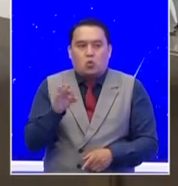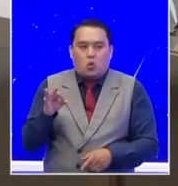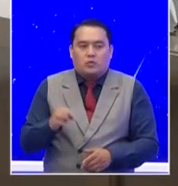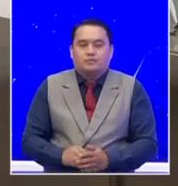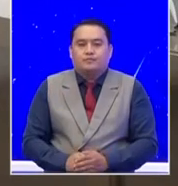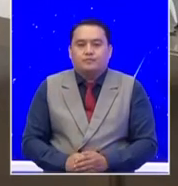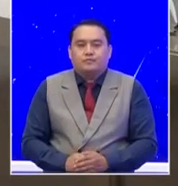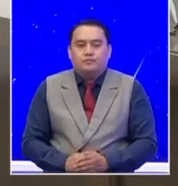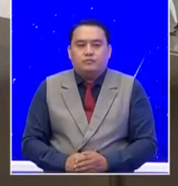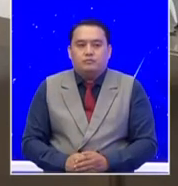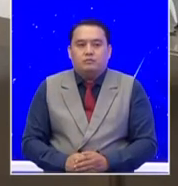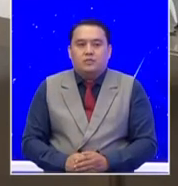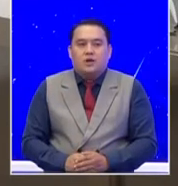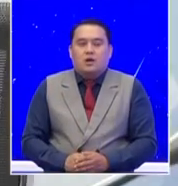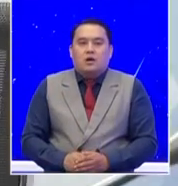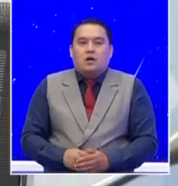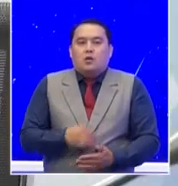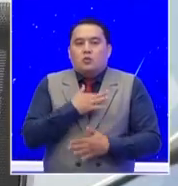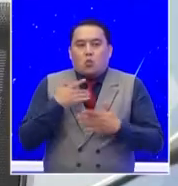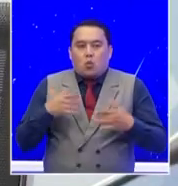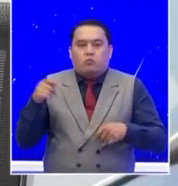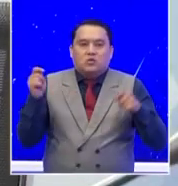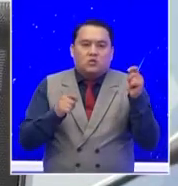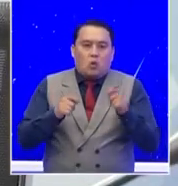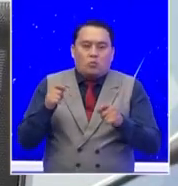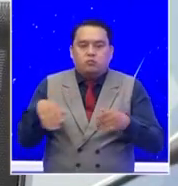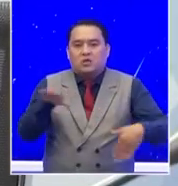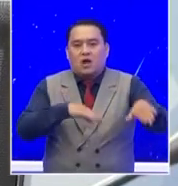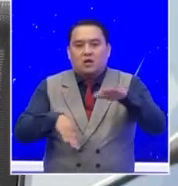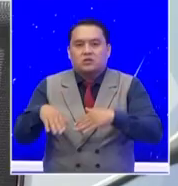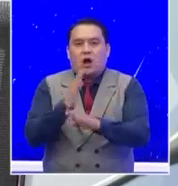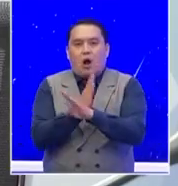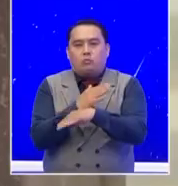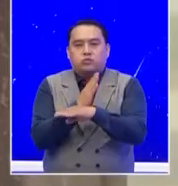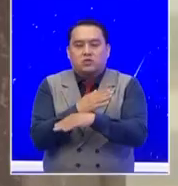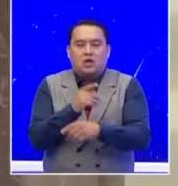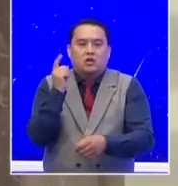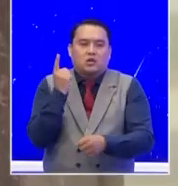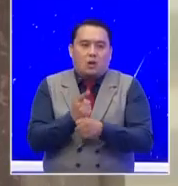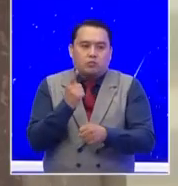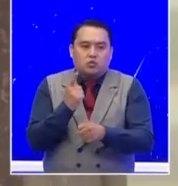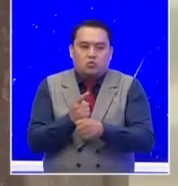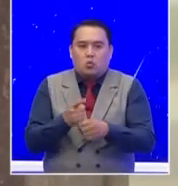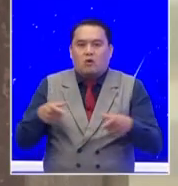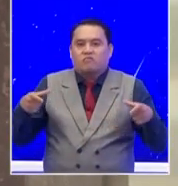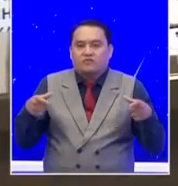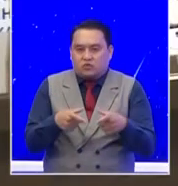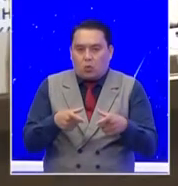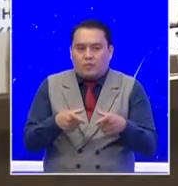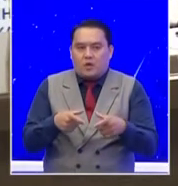ближайшее время и не тура выходного дня не многодневного пребывания на песчаных пляжах обжигая городе также внедряет ряд ограничений